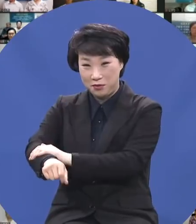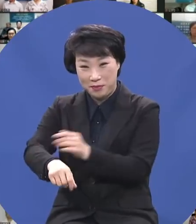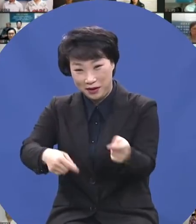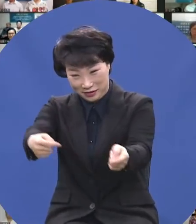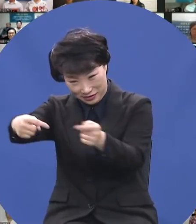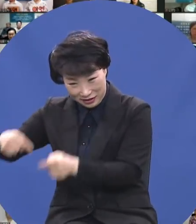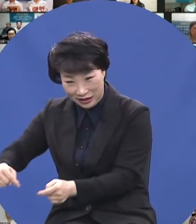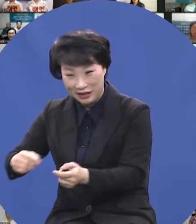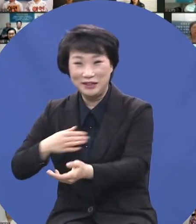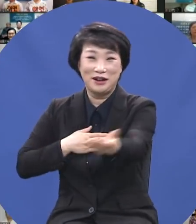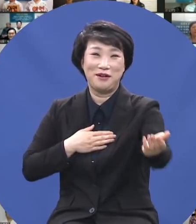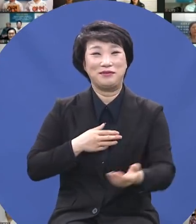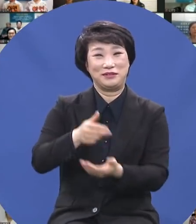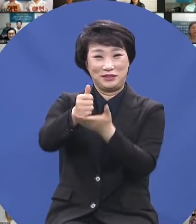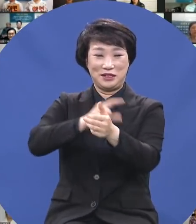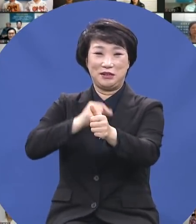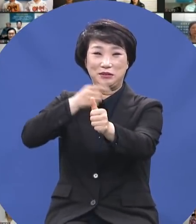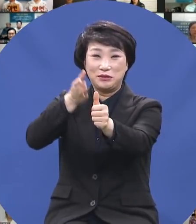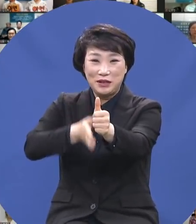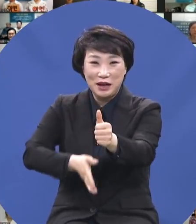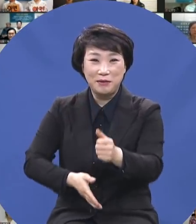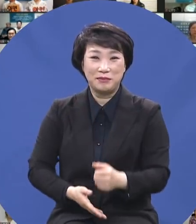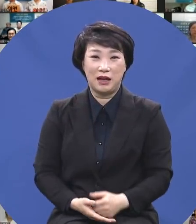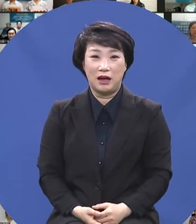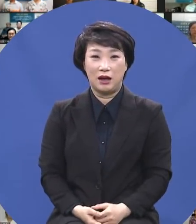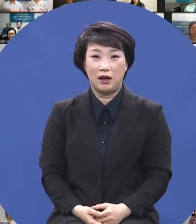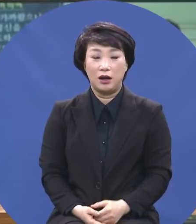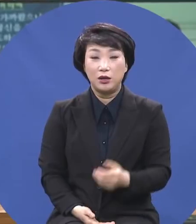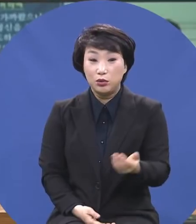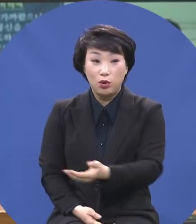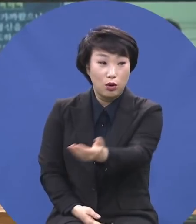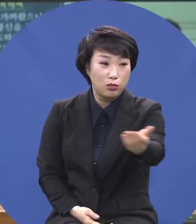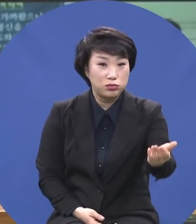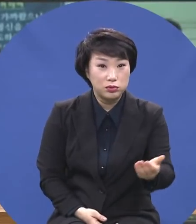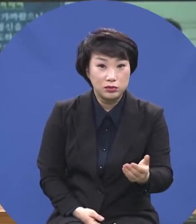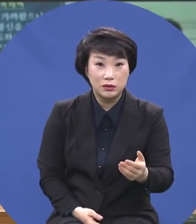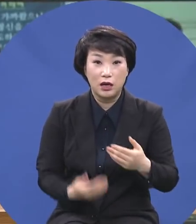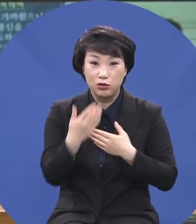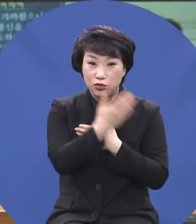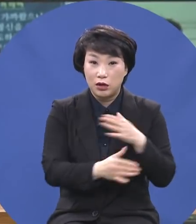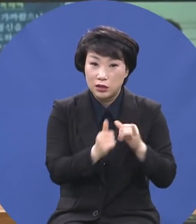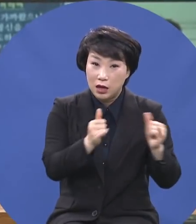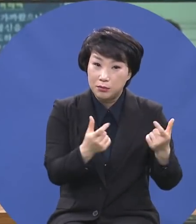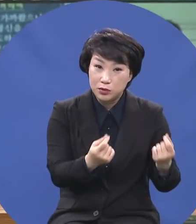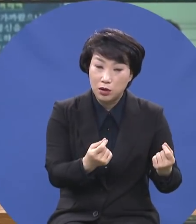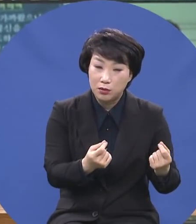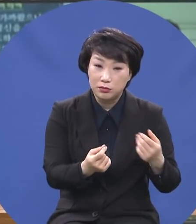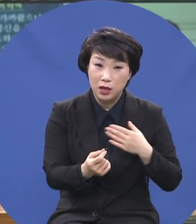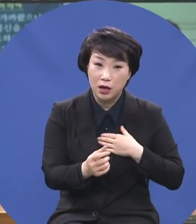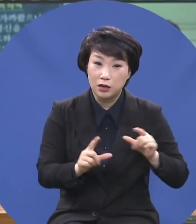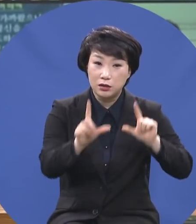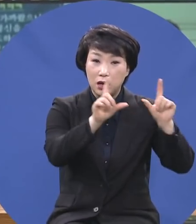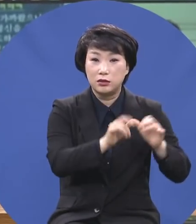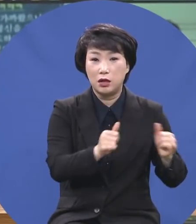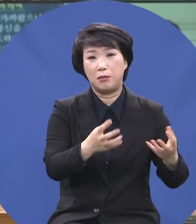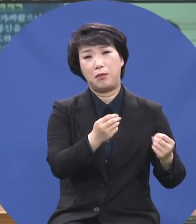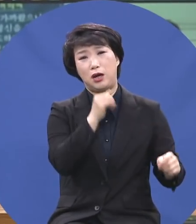축원합니다. 네. 근데 여러분 육의 사람들처럼 사는